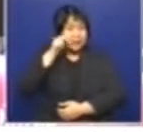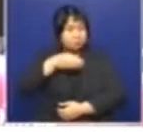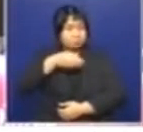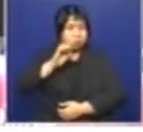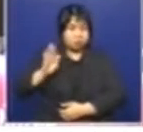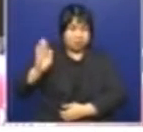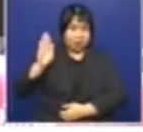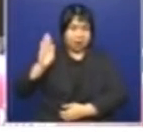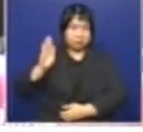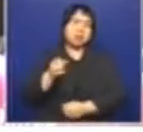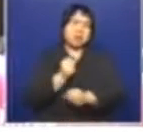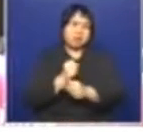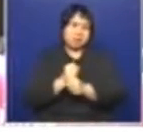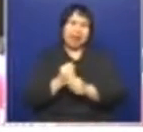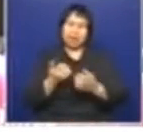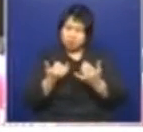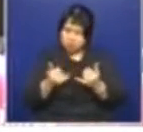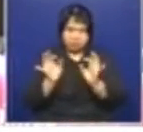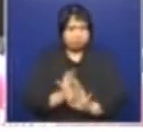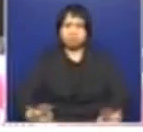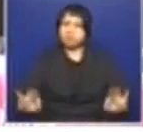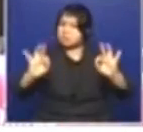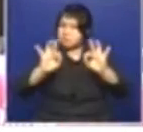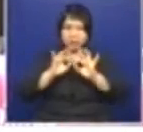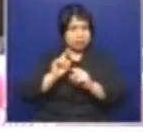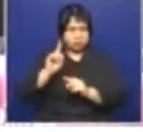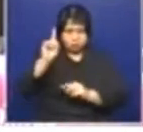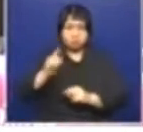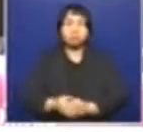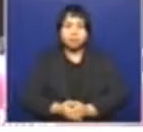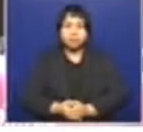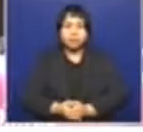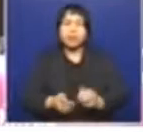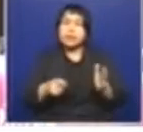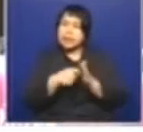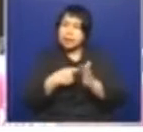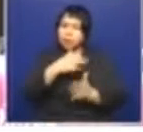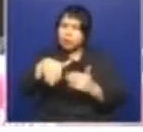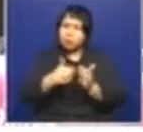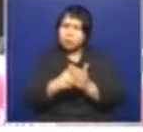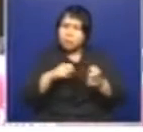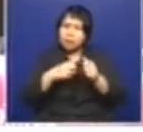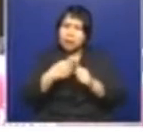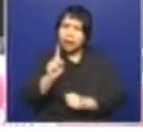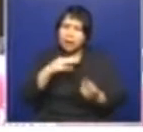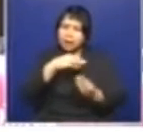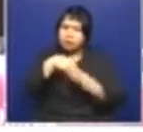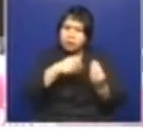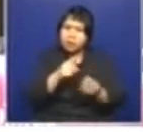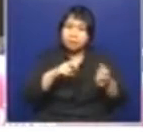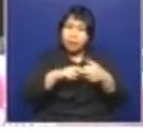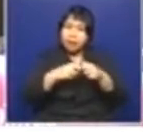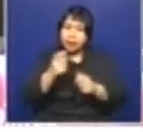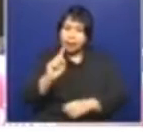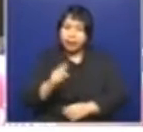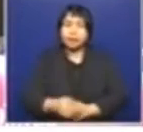ที่ครั้งนี้สำคัญที่สุดสาเหตุทั้งหมดมันคืออะไรเศรษฐกิจที่มันมีปัญหานี่พูดกันมา